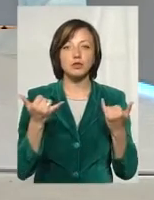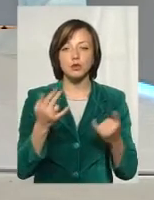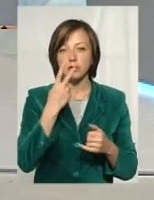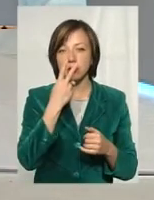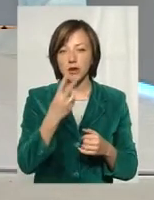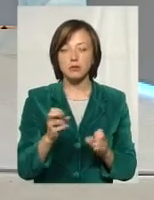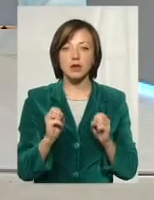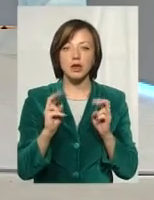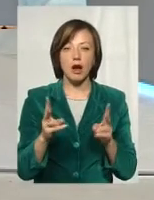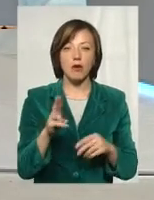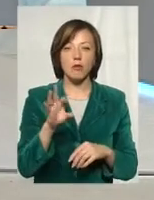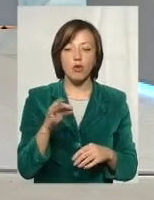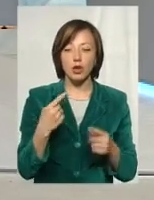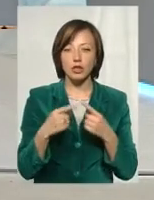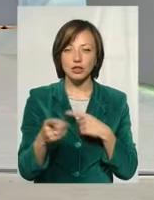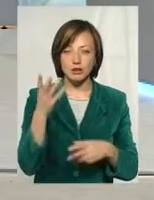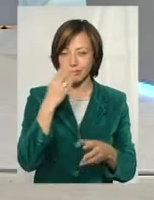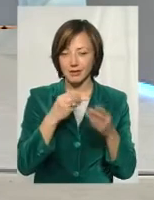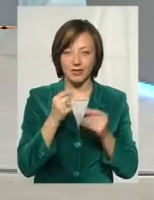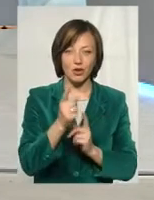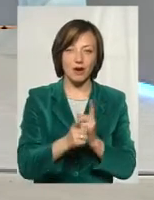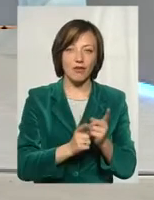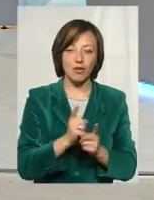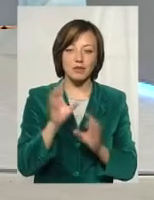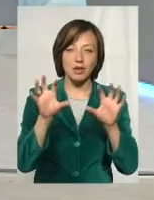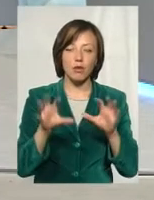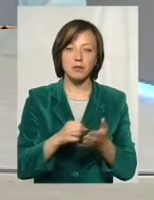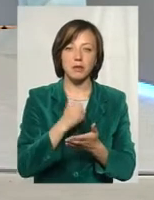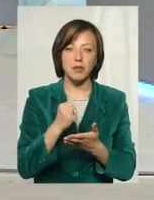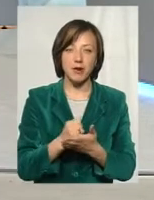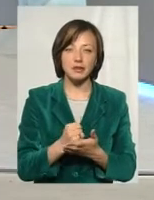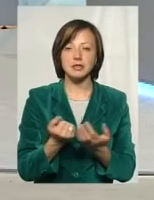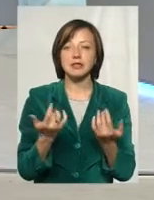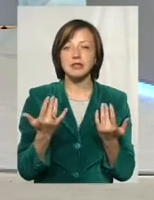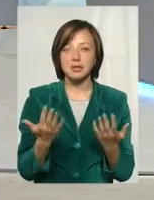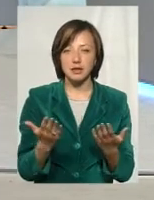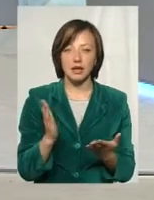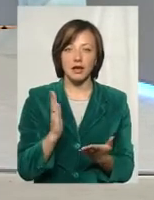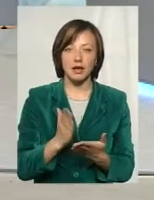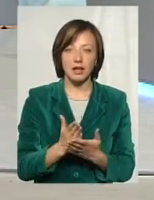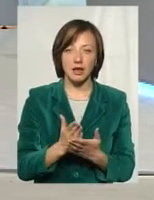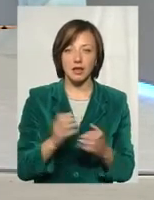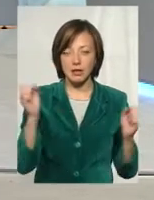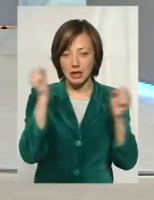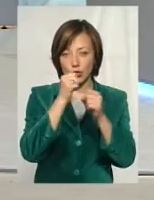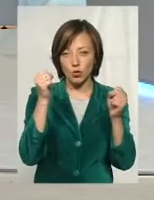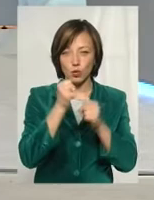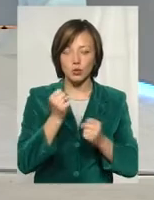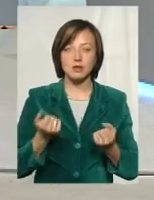по інших псевдореформах інші закони приймаються, і ми бачимо, скільки є недолугості, скільки